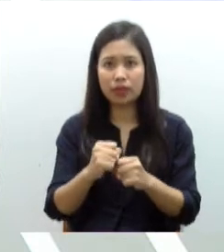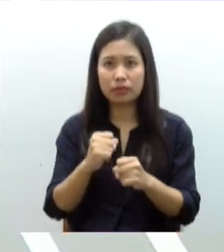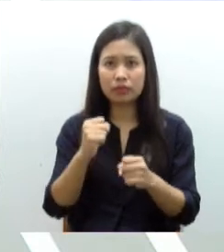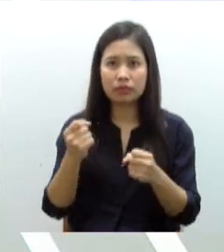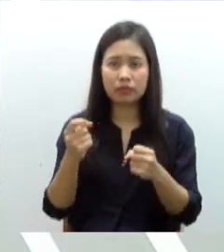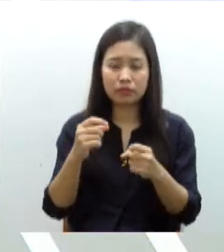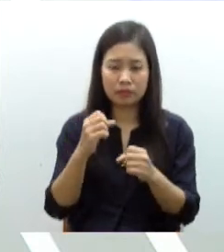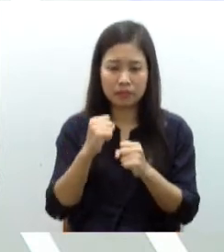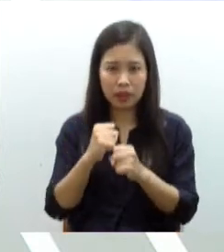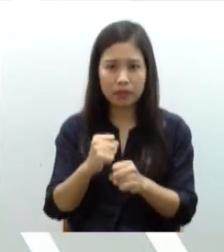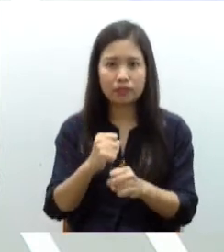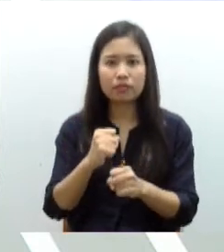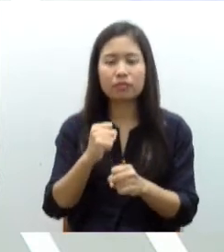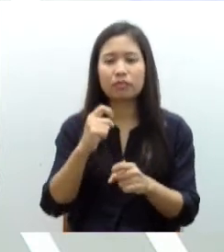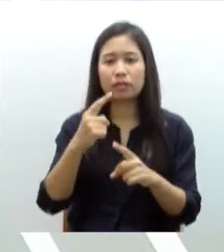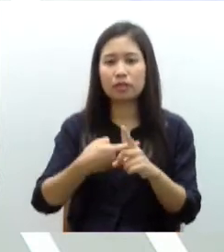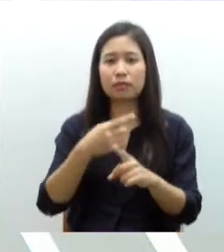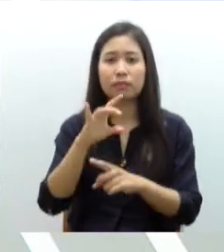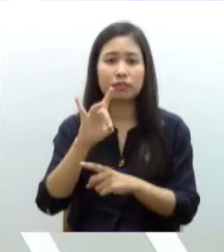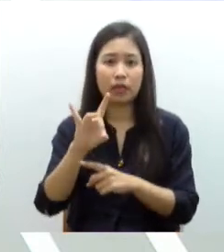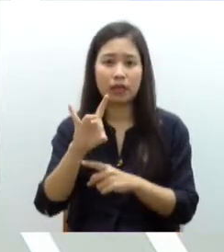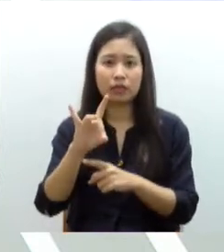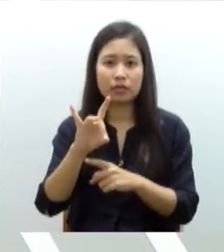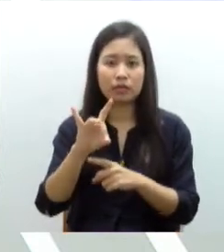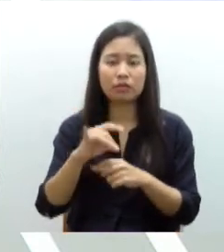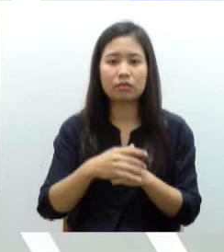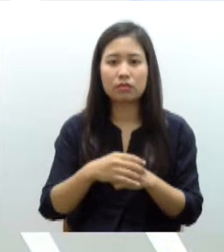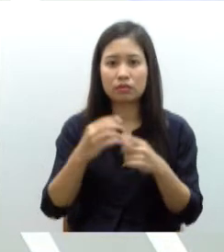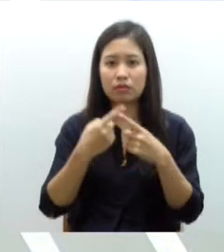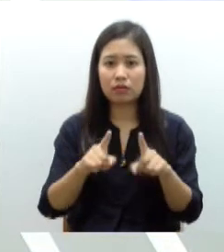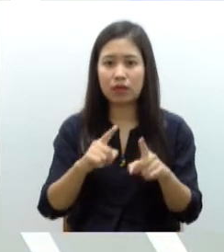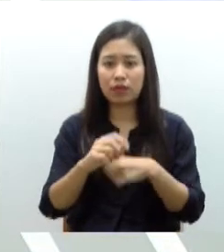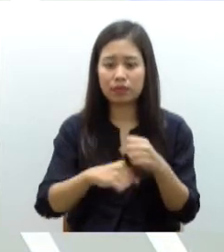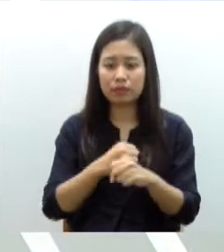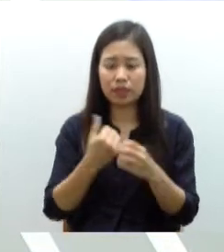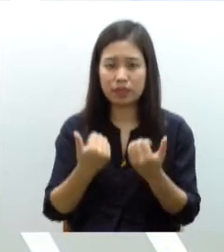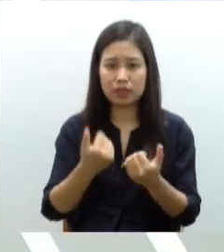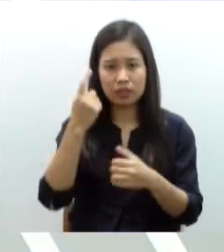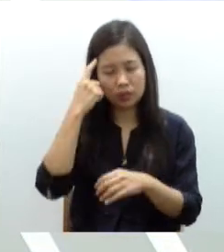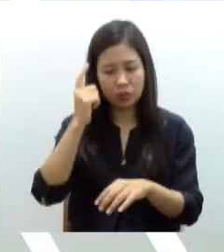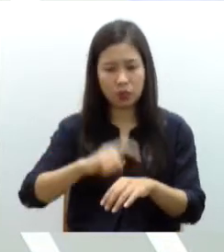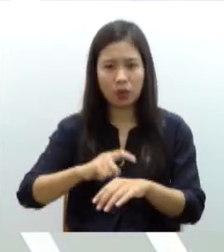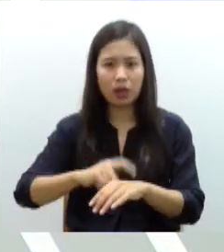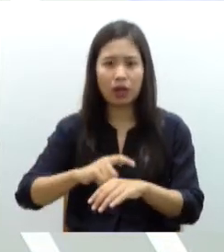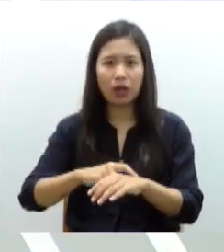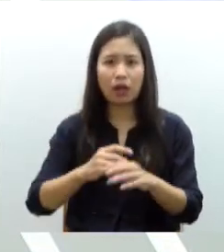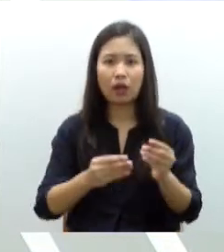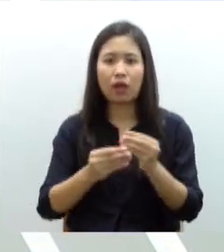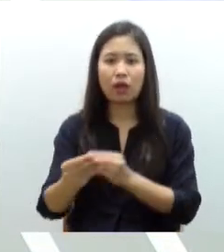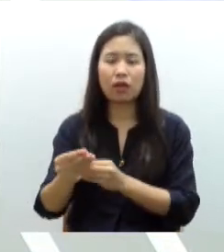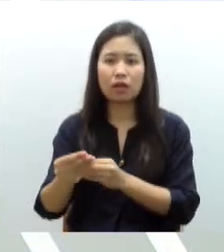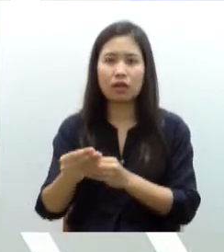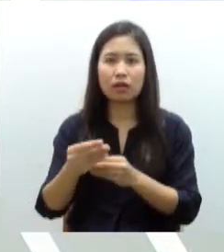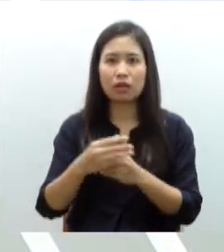งหาคมแต่เจอสถานการณ์โควิด -19 เนี่ยนะฮะก็ต้องเราก็ให้เวลานะครับ ให้ประกาศผลนะฮะ